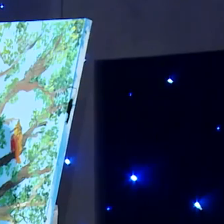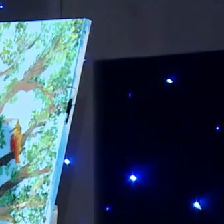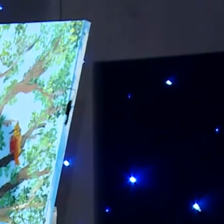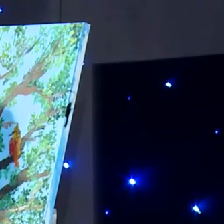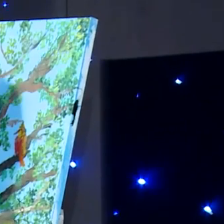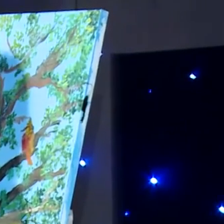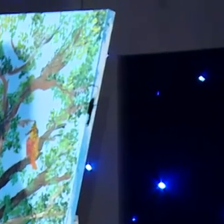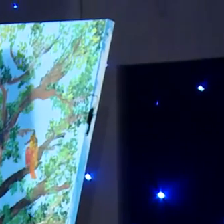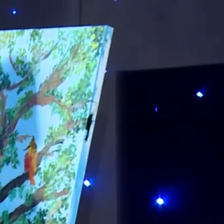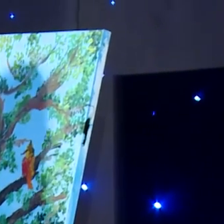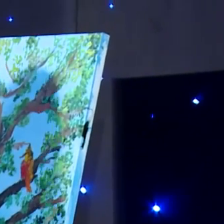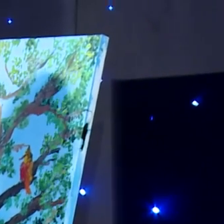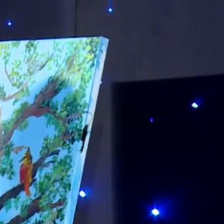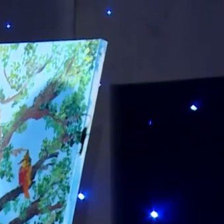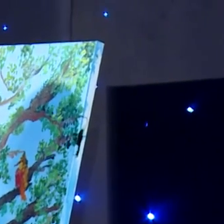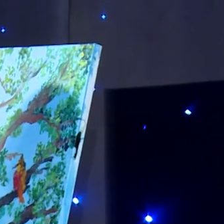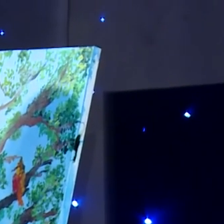कुछ खास है